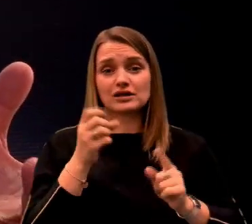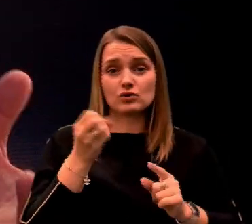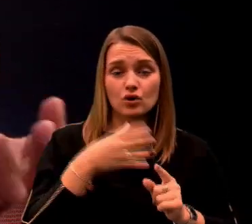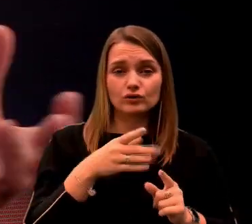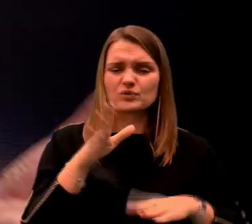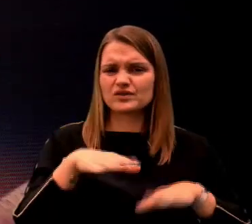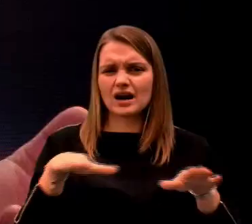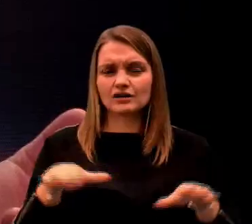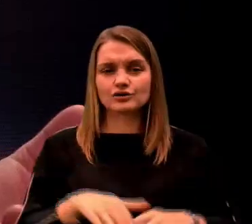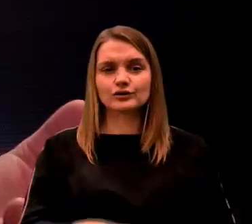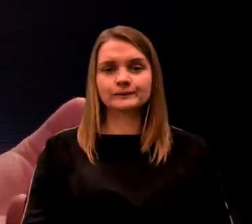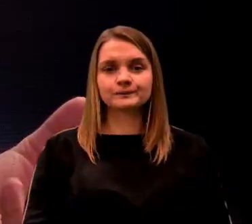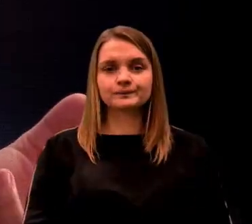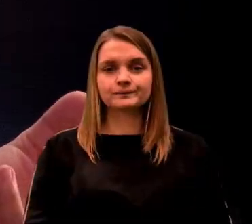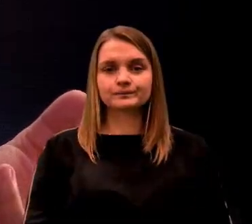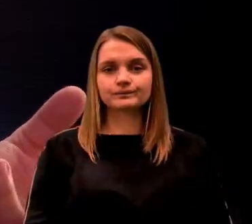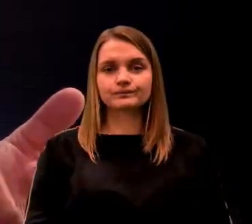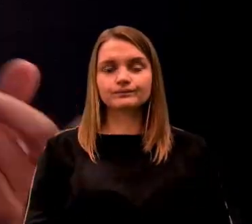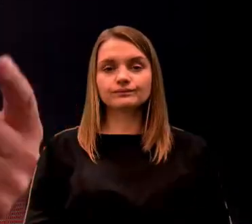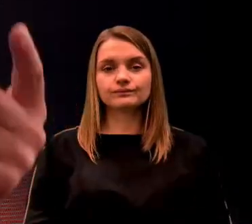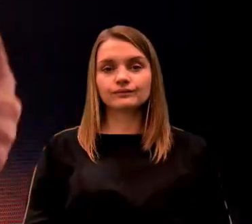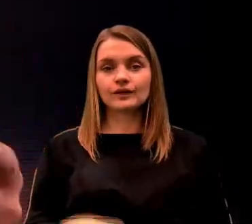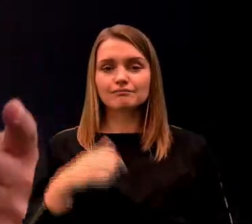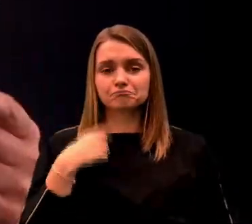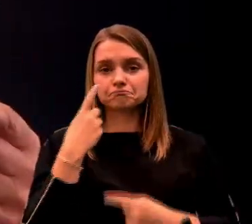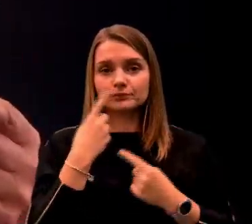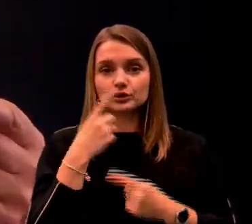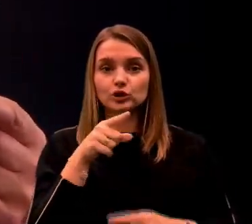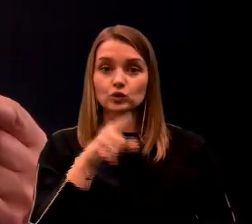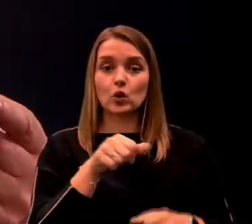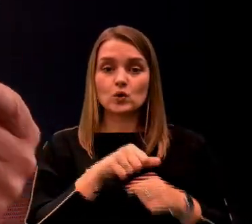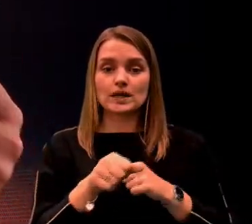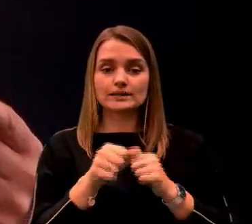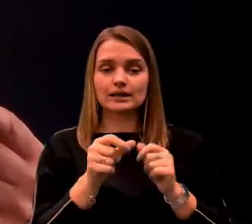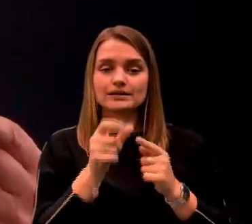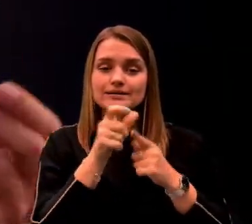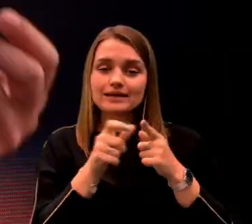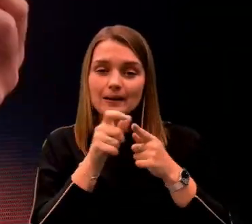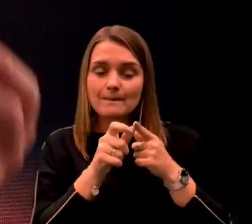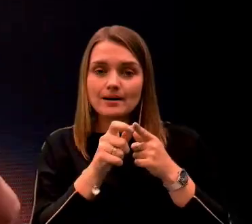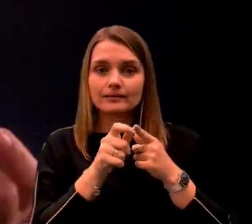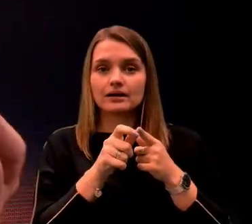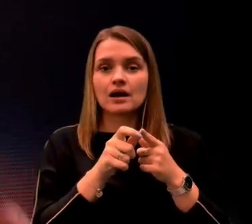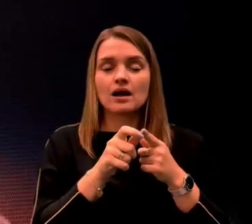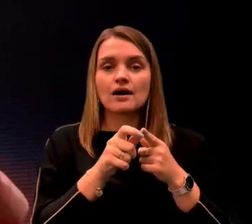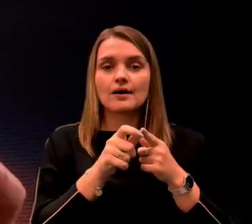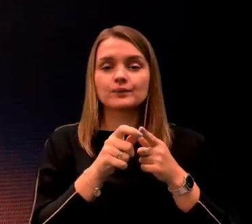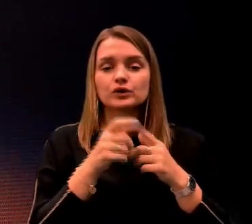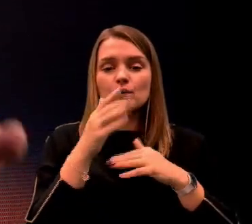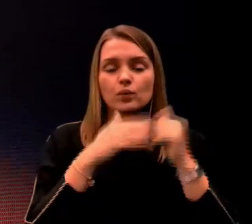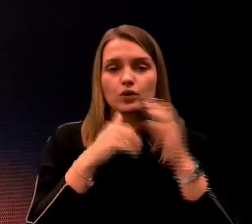koniunktura na sustainability. I wydaje mi się, że to jest sekret, żeby tak naprawdę budując na